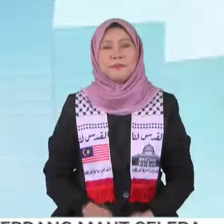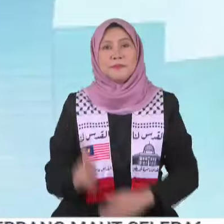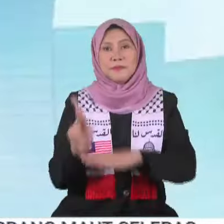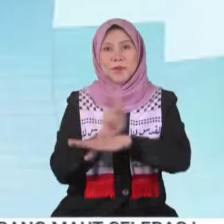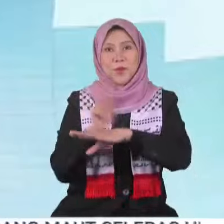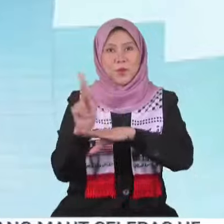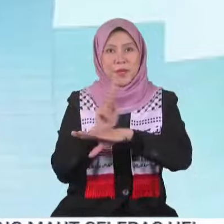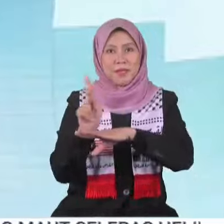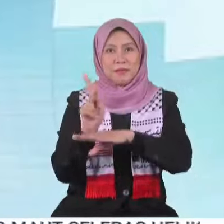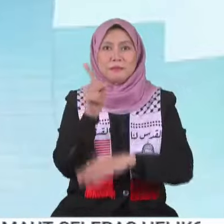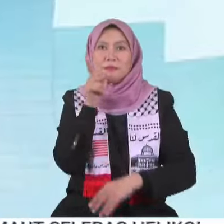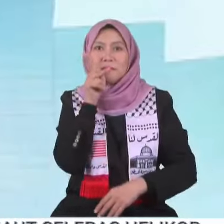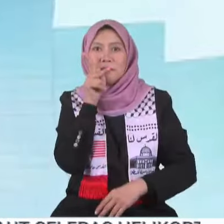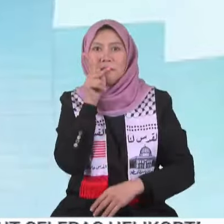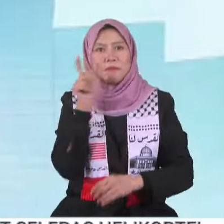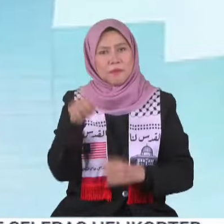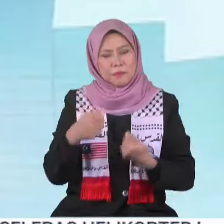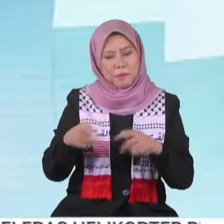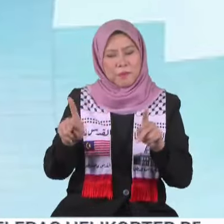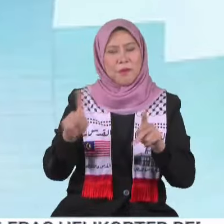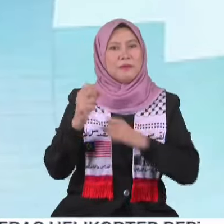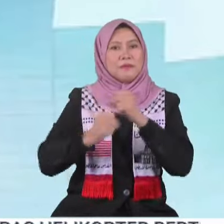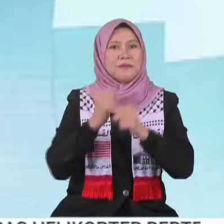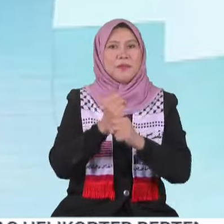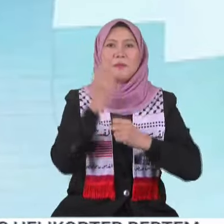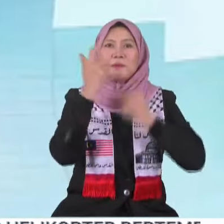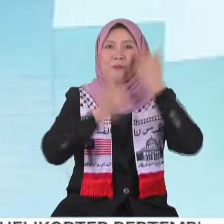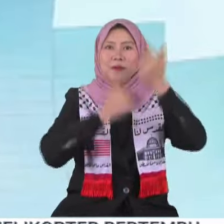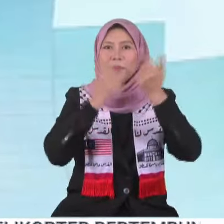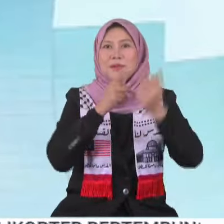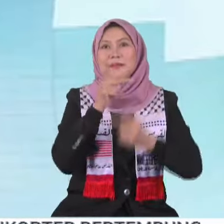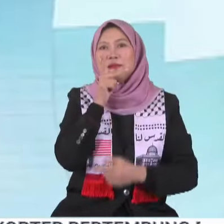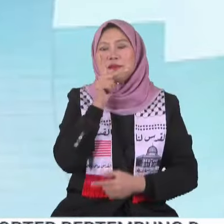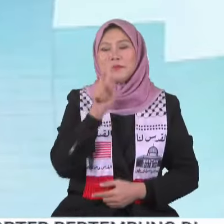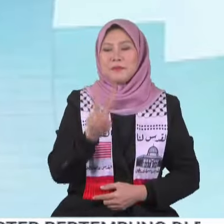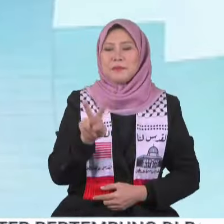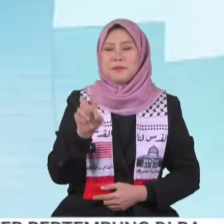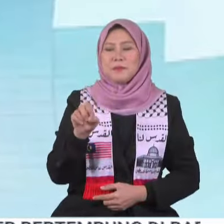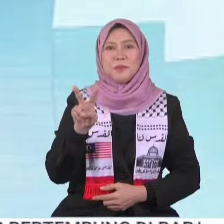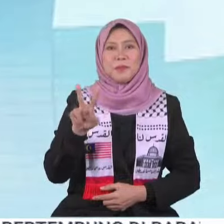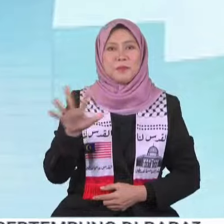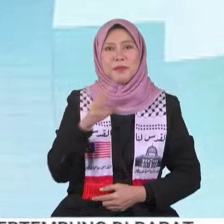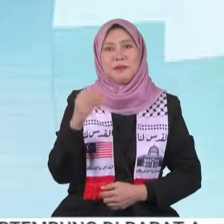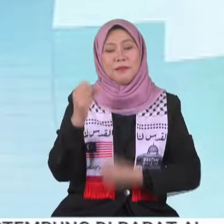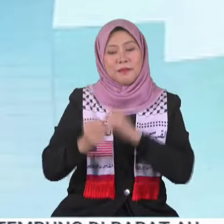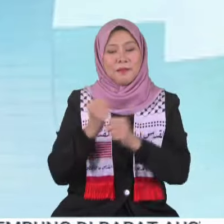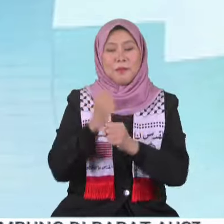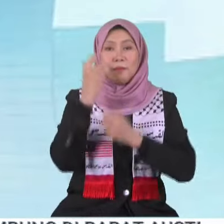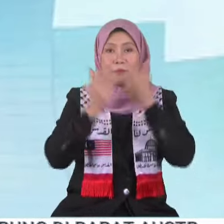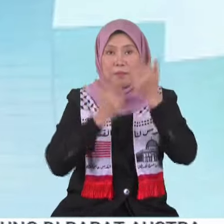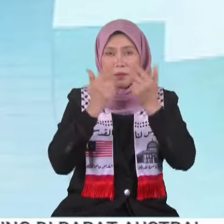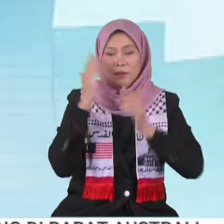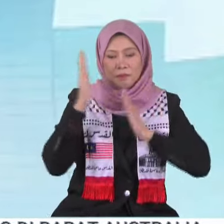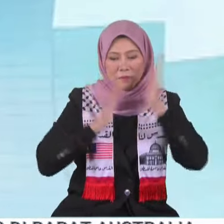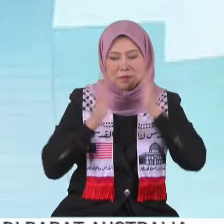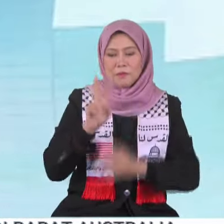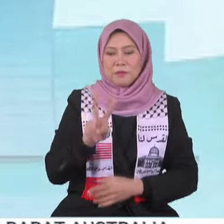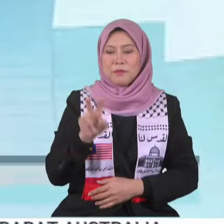Koperasi terutama di Kedah perlu mengambil peluang sepanjang tahun melawat Kedah 2025 dan tahun melawat Malaysia 2026